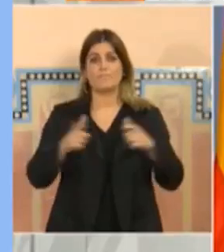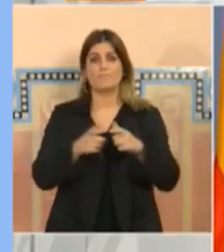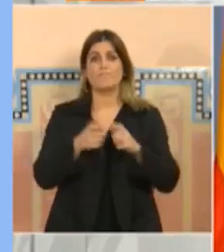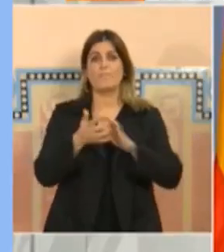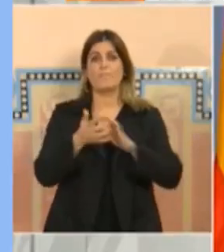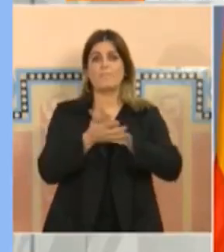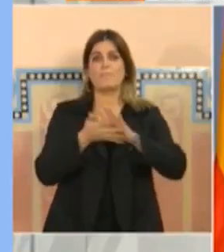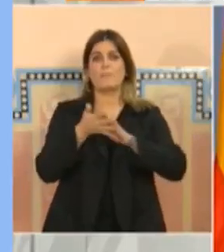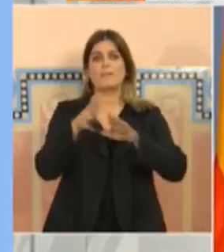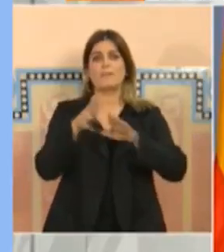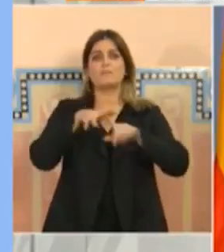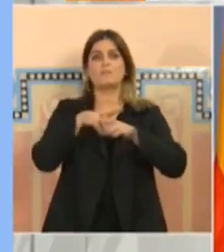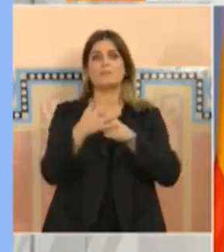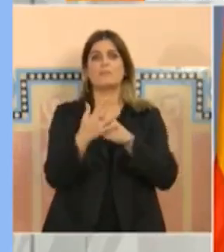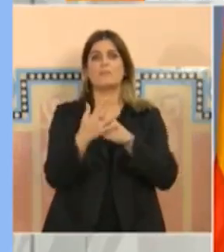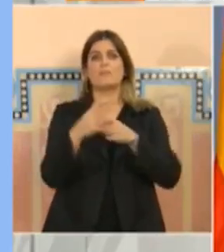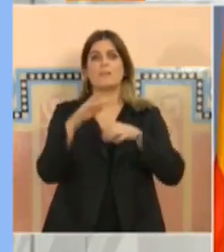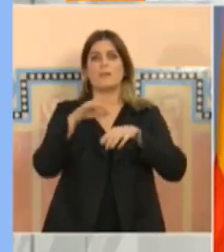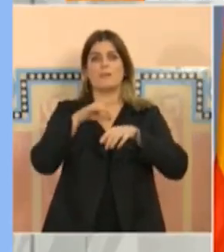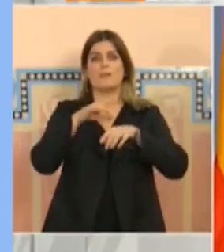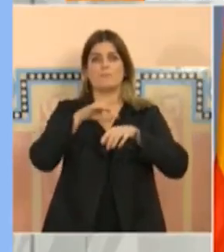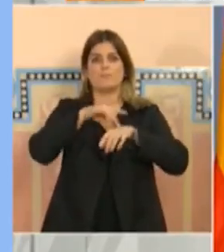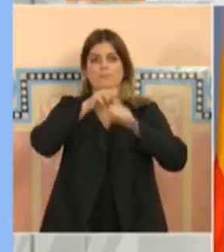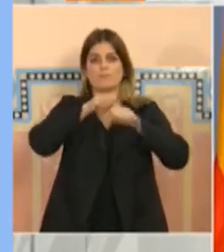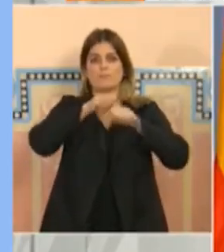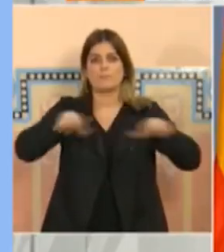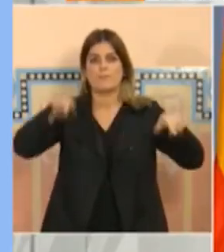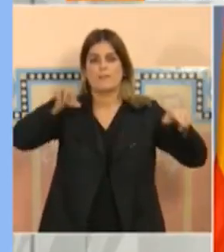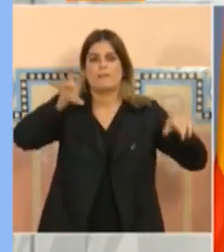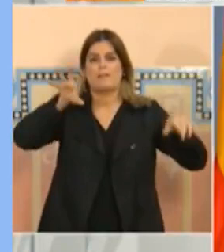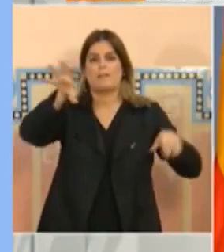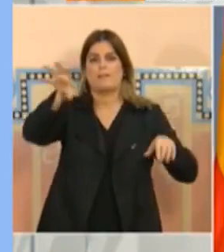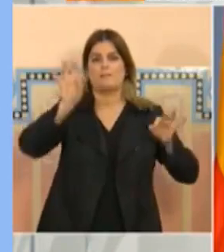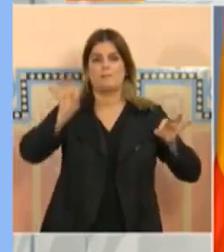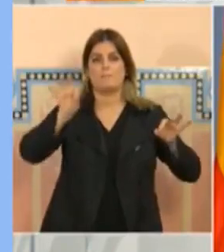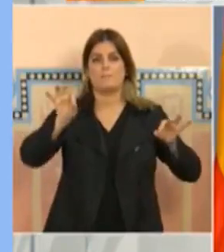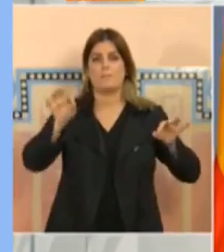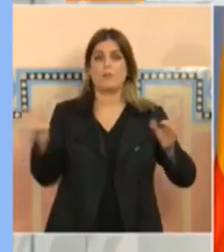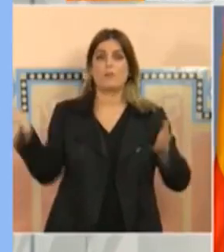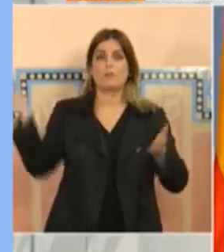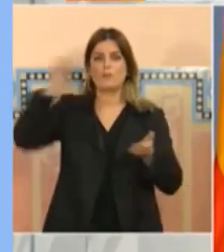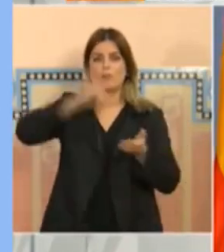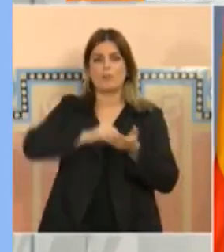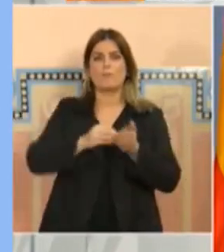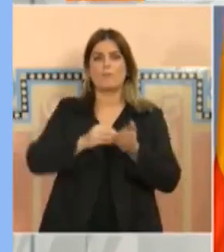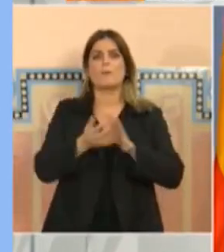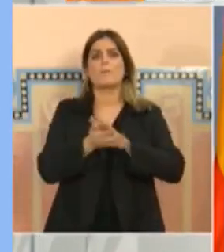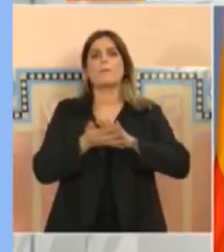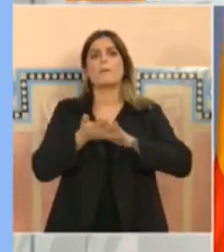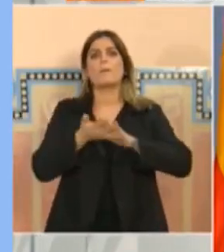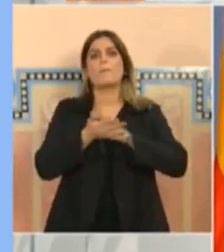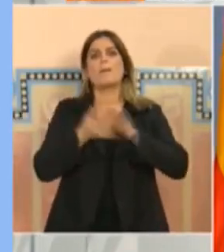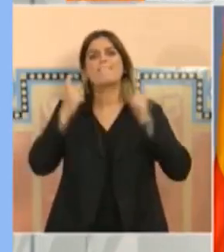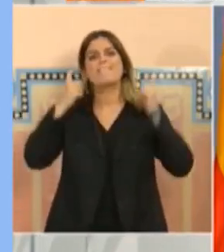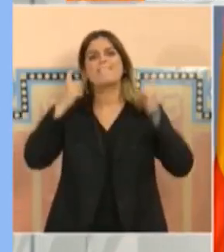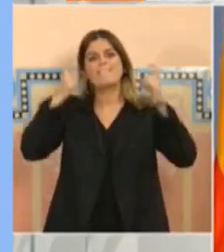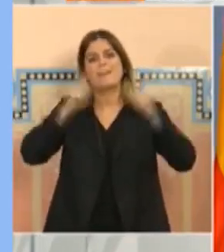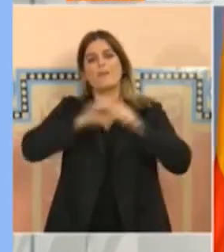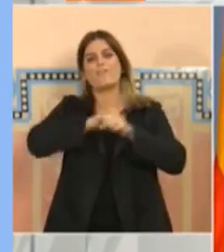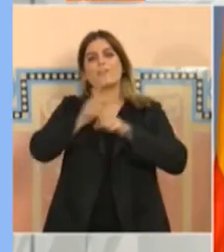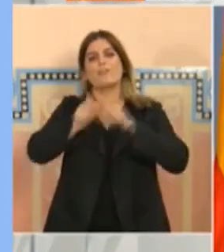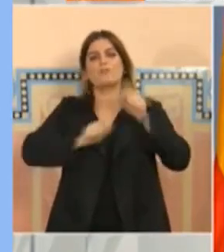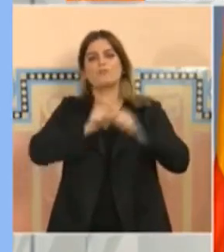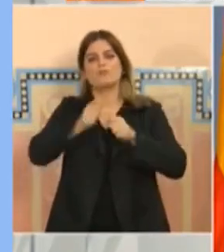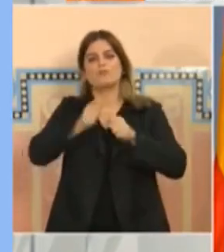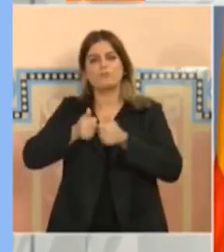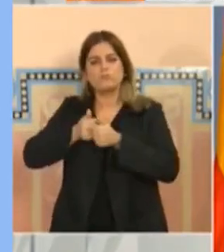Avui fa una setmana que tornem a sortir al carrer per avançar-nos al virus, per anar a buscar el virus, donat que aquesta setmana passada